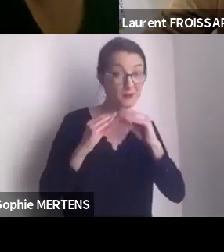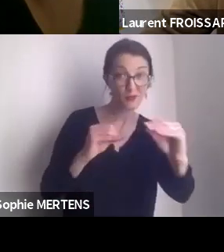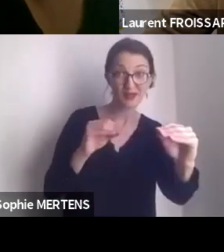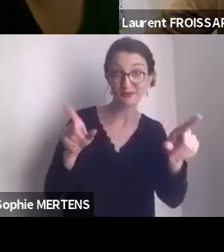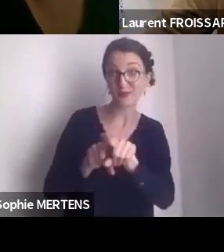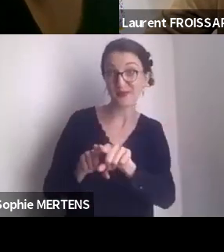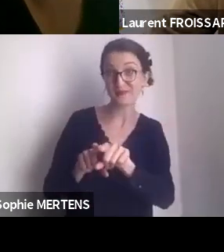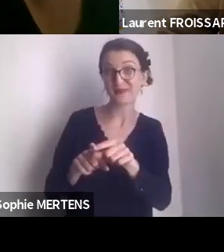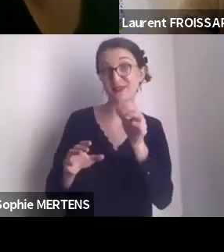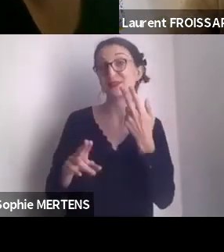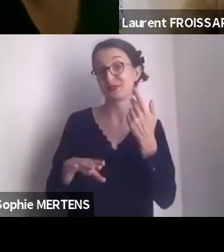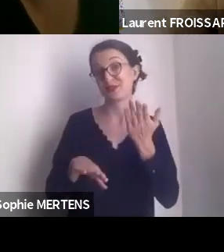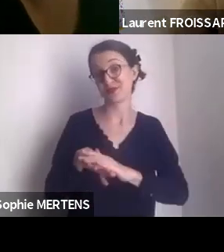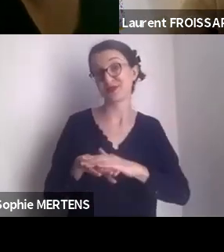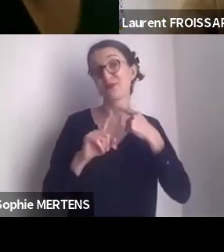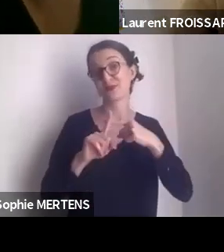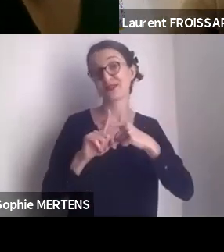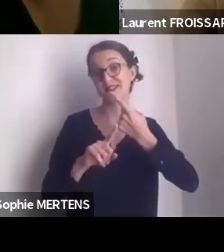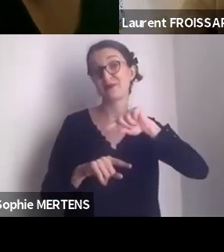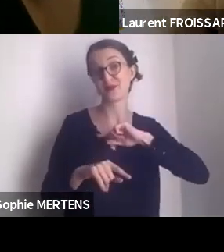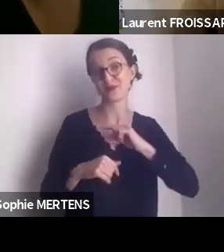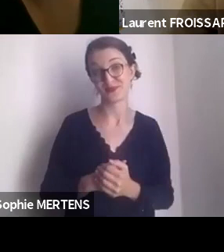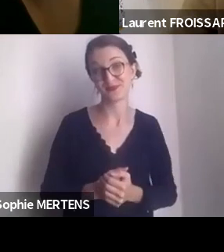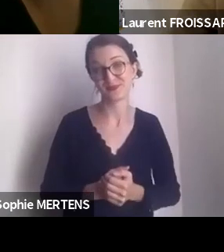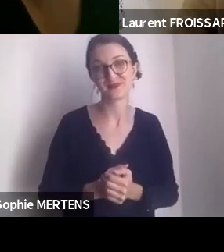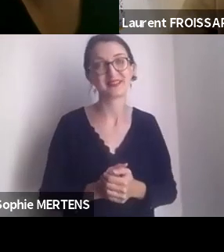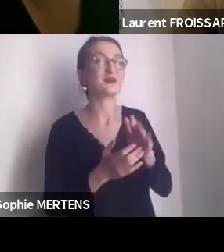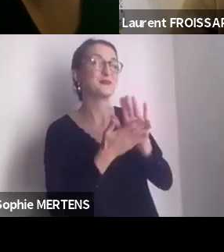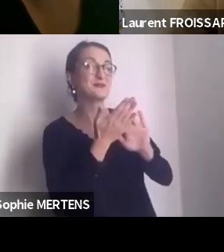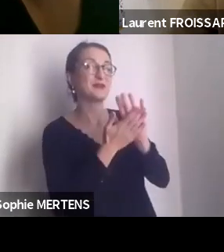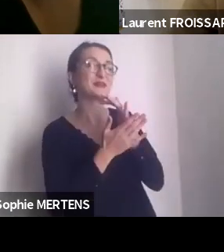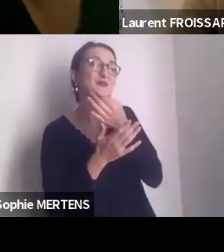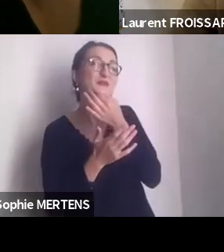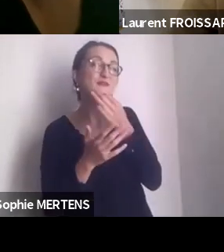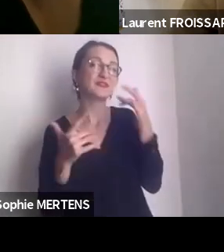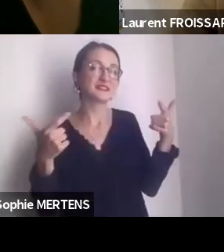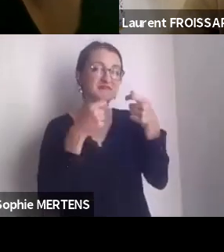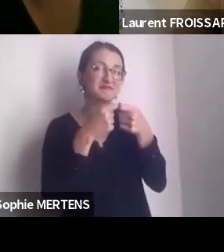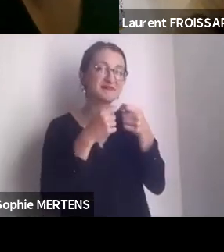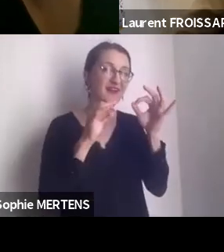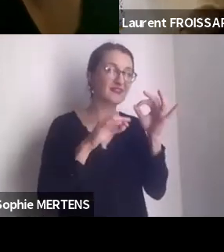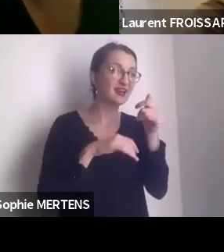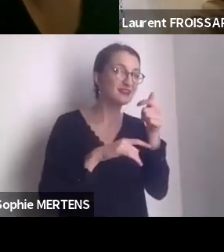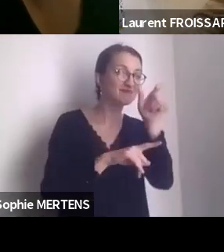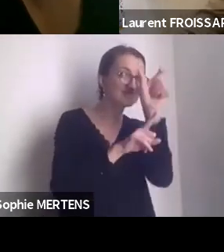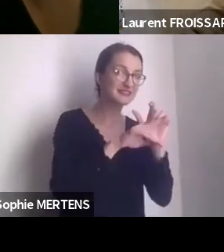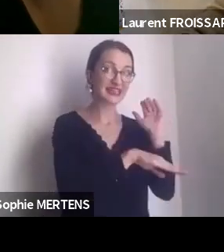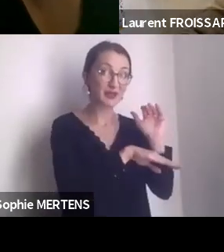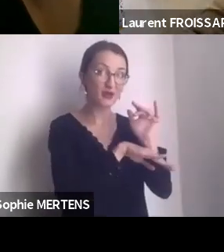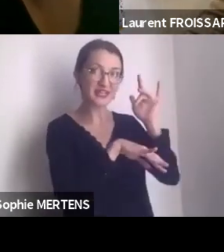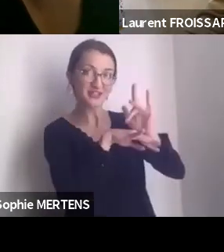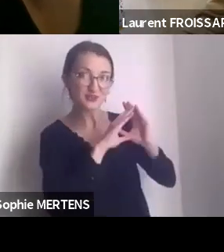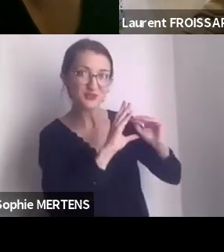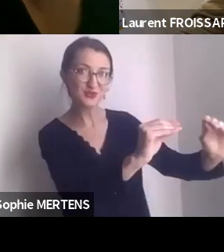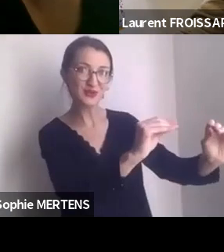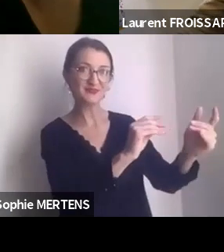Merci. Je fais juste ce petit ricochet parce que je trouve que c'est intéressant aussi de le rapprocher du réel. Et on voit qu'effectivement, ce qui est intéressant dans ce que vous dites, c'est vraiment que ça